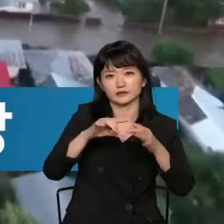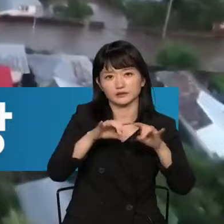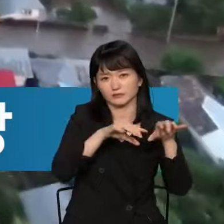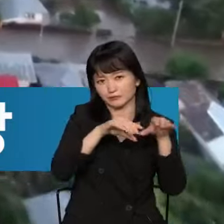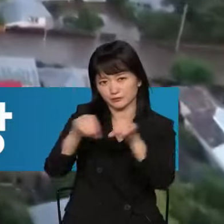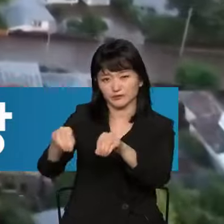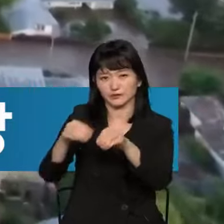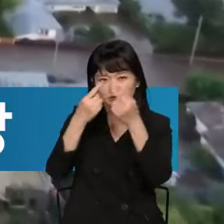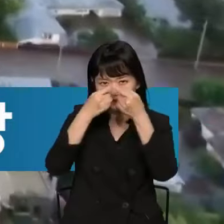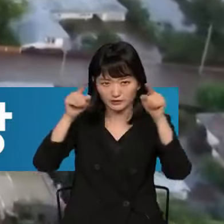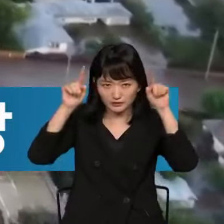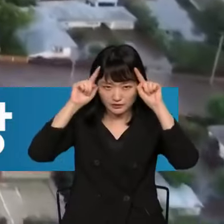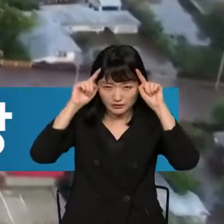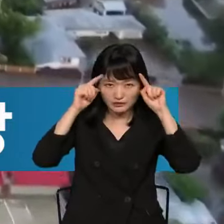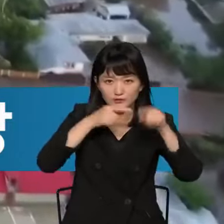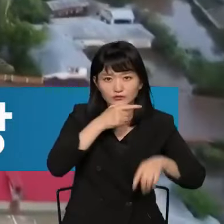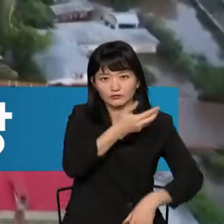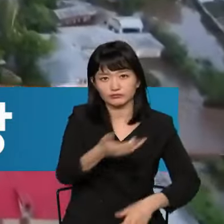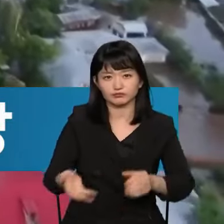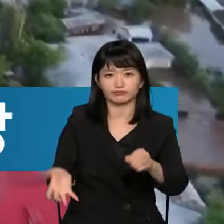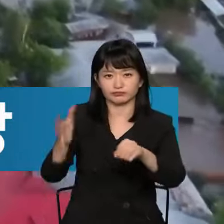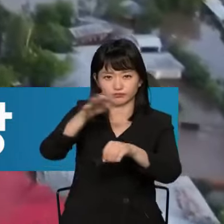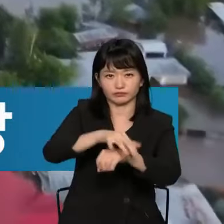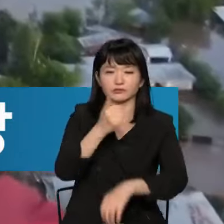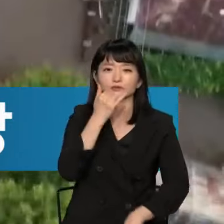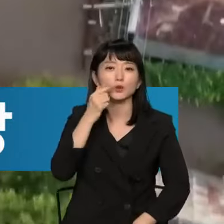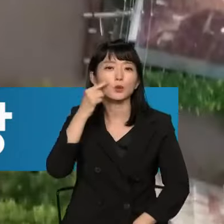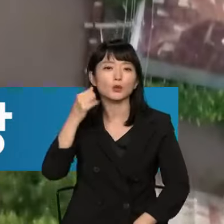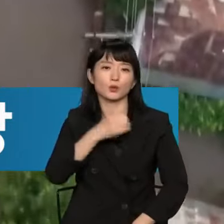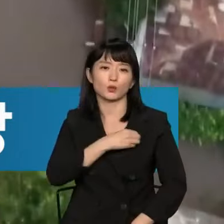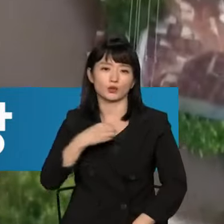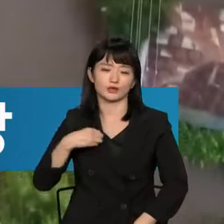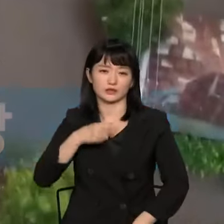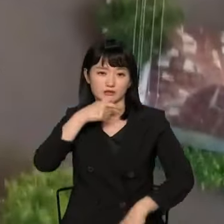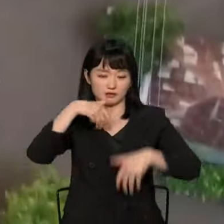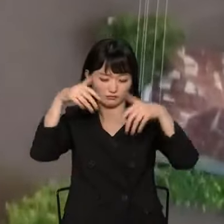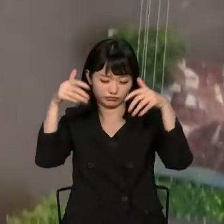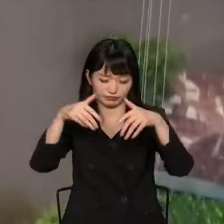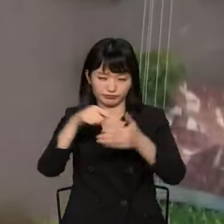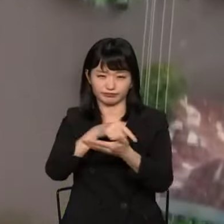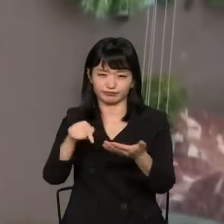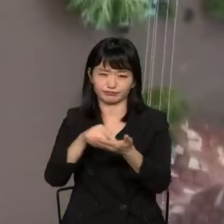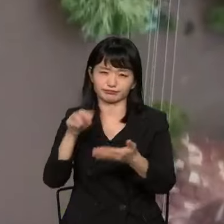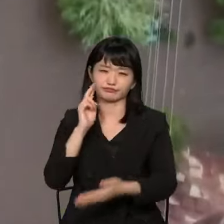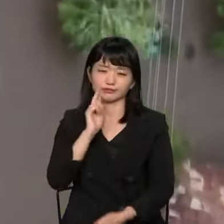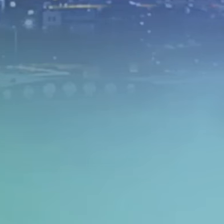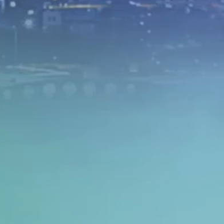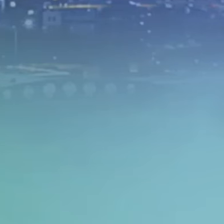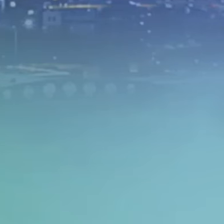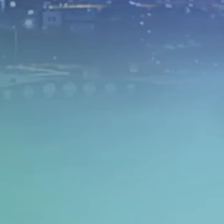슬로바키아에선 다뉴브강이 범람하는 등 독일과 헝가리, 폴란드에서도 비 피해가 잇따랐습니다.